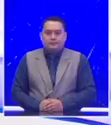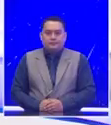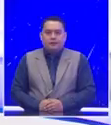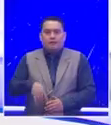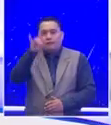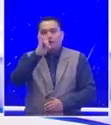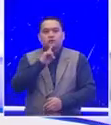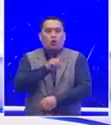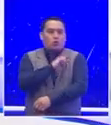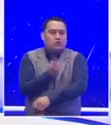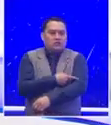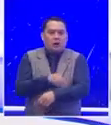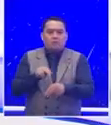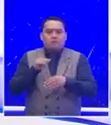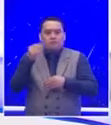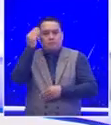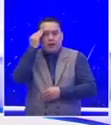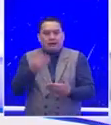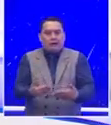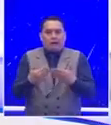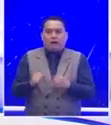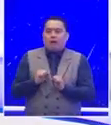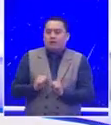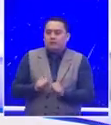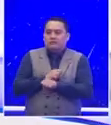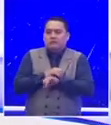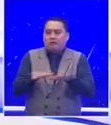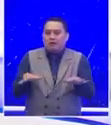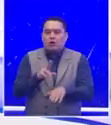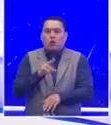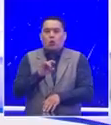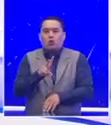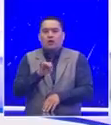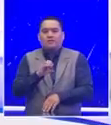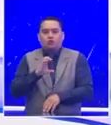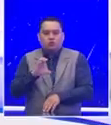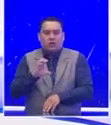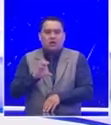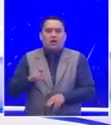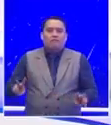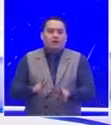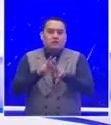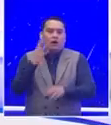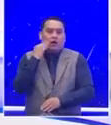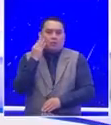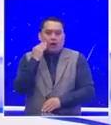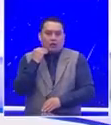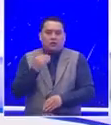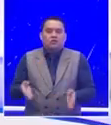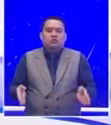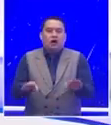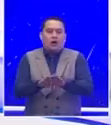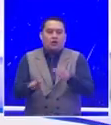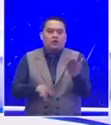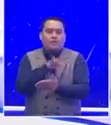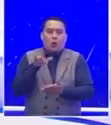В Казахстане усилили меры по профилактике и недопущению распространения коронавируса. Помимо Нур-Султана и Алматы, на карантин уже